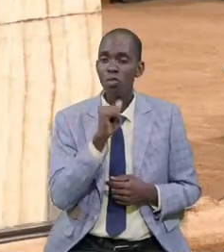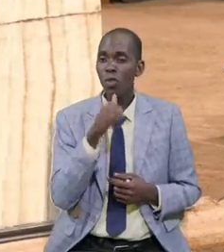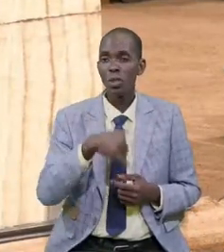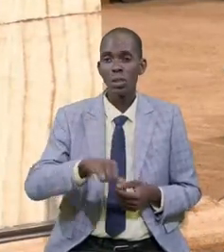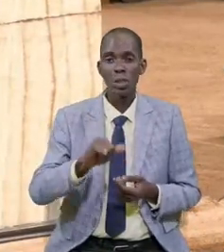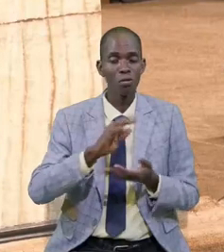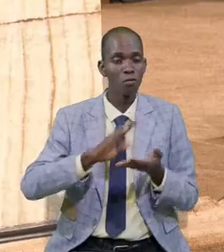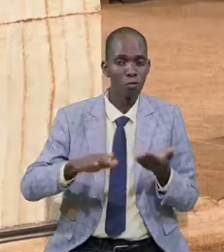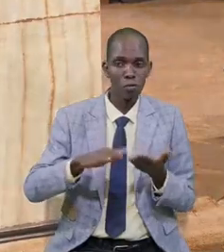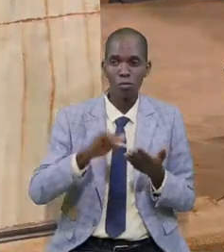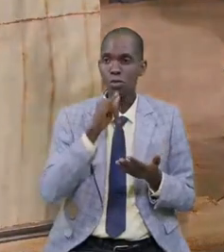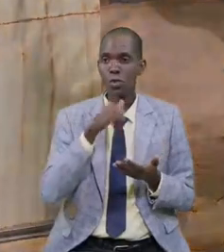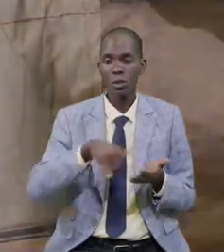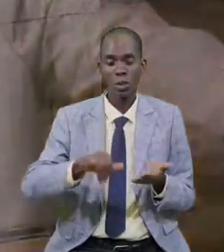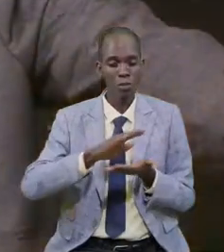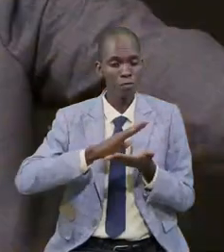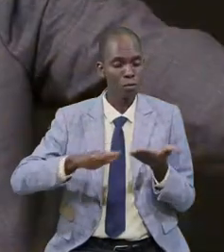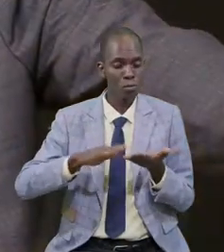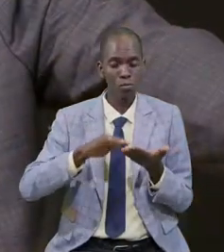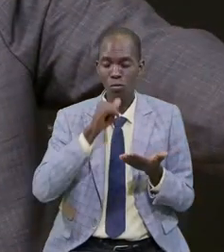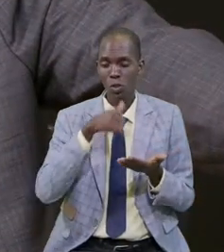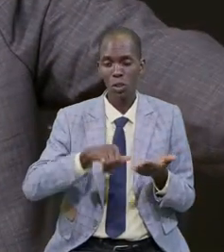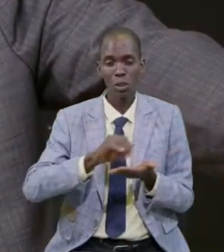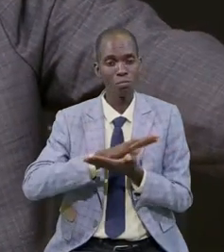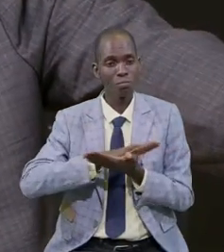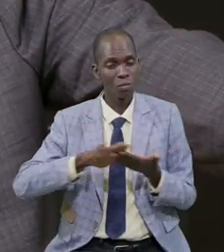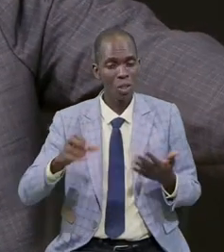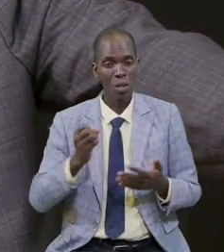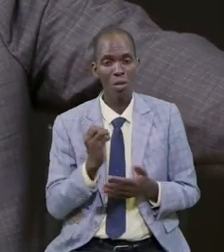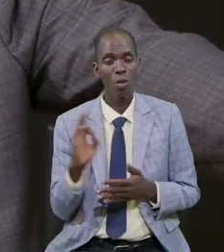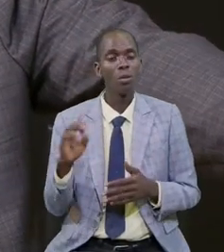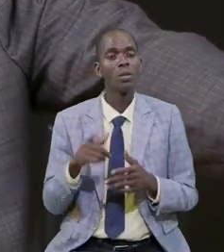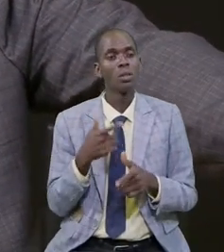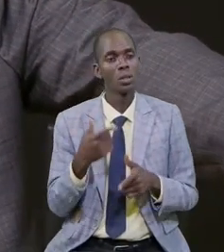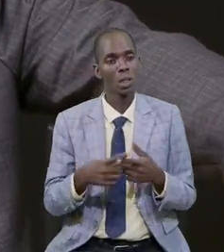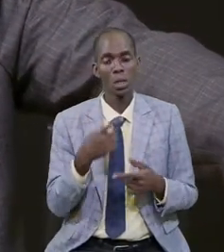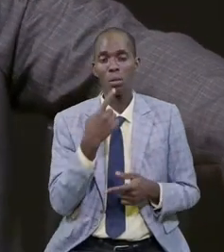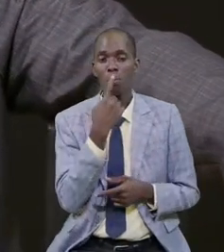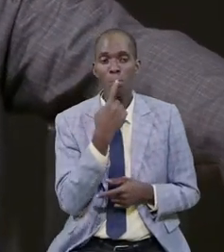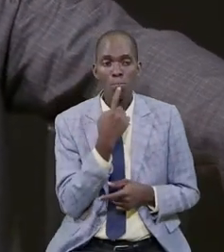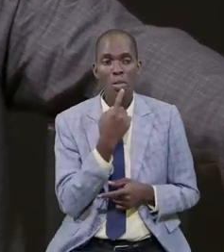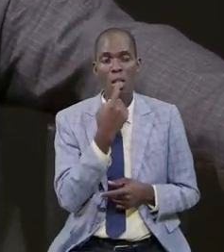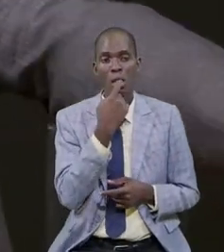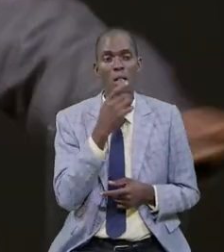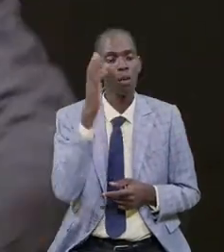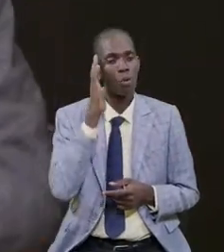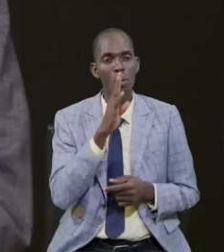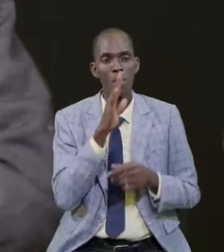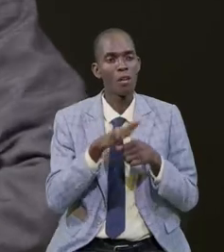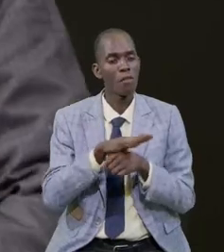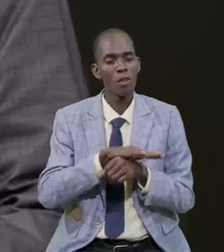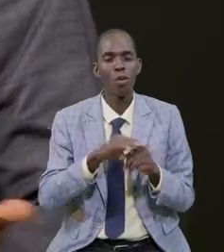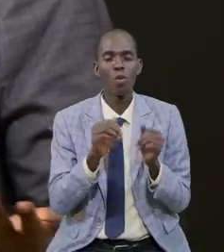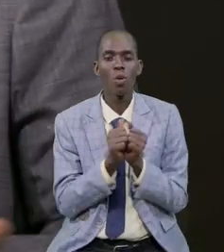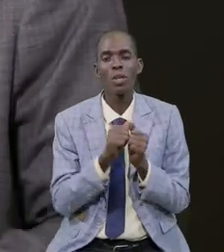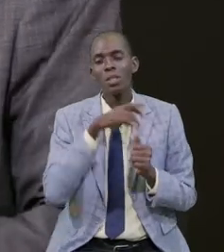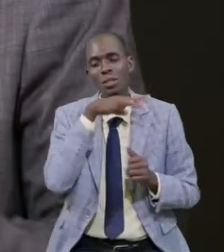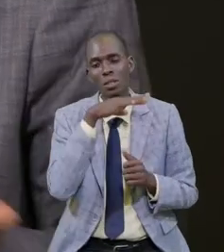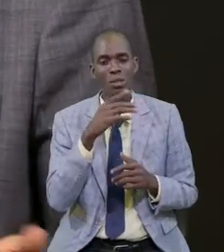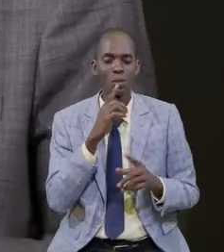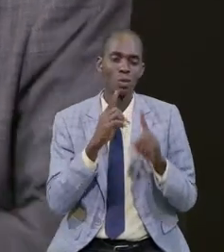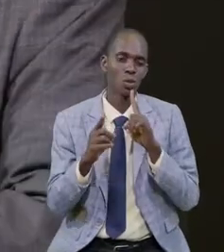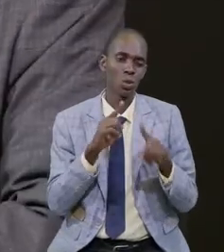qui n'a pas été déraciné, donc la bouche, les lèvres, la langue seront remplies d'iniquité.